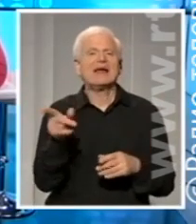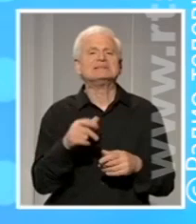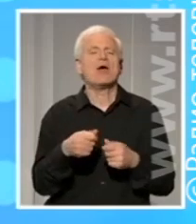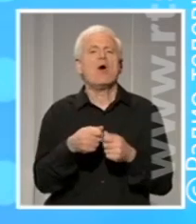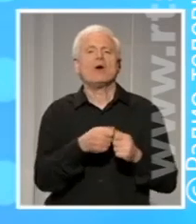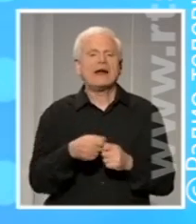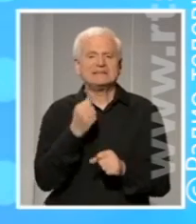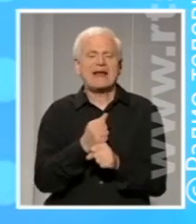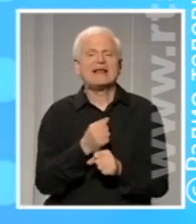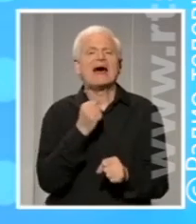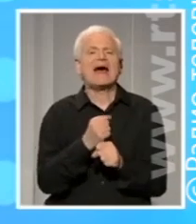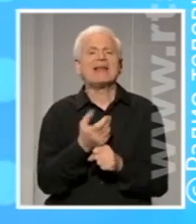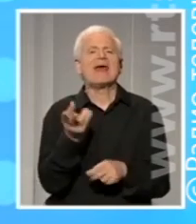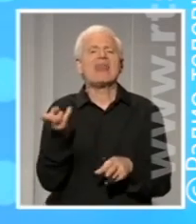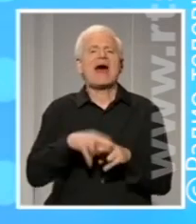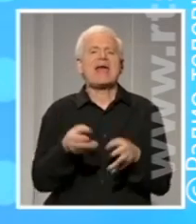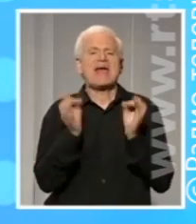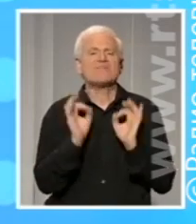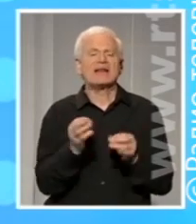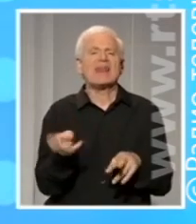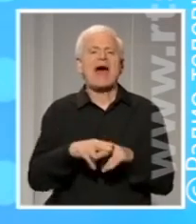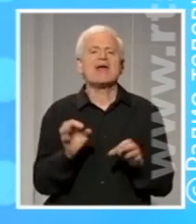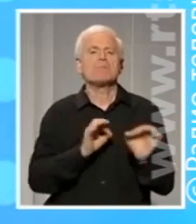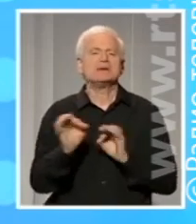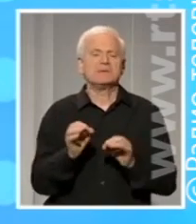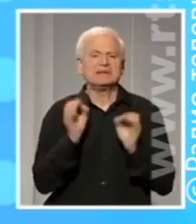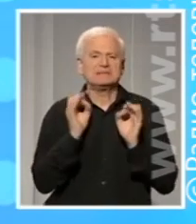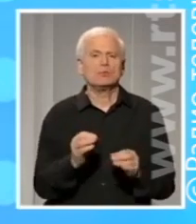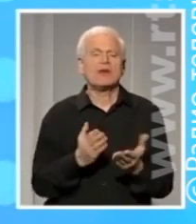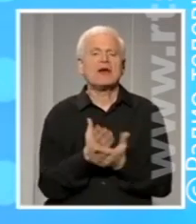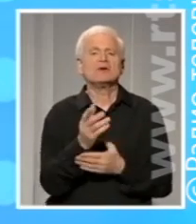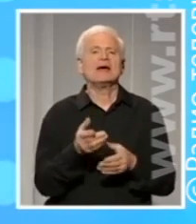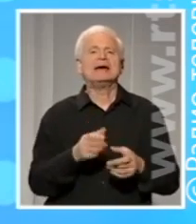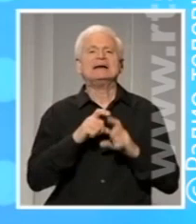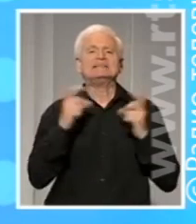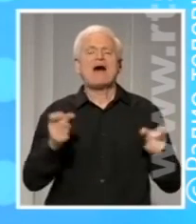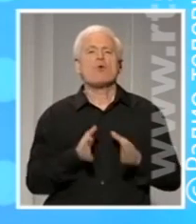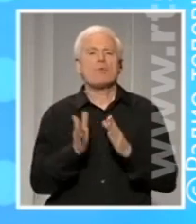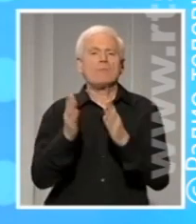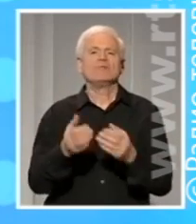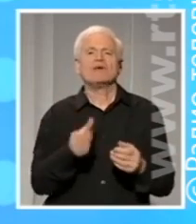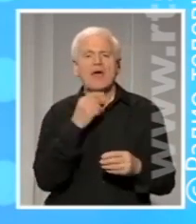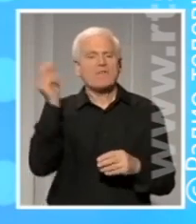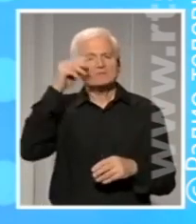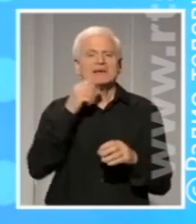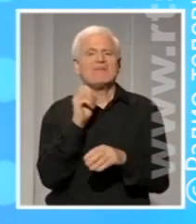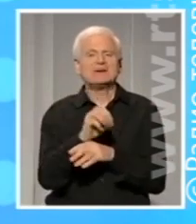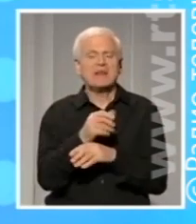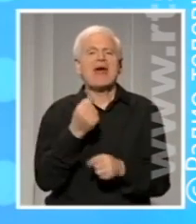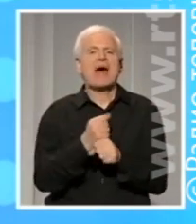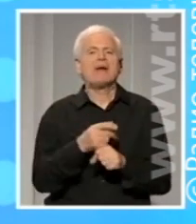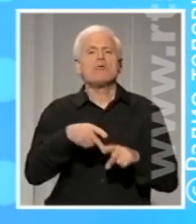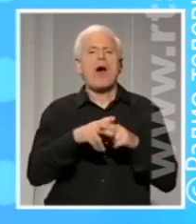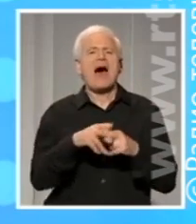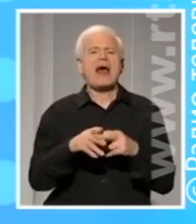na najkvalitetniji mogući način, najbezbedniji način. Znači, Zavod za unapređivanje, vaspitanje i obrazovanje je napravio čitave platforme alata